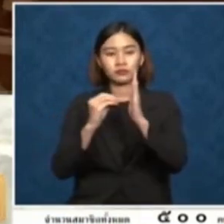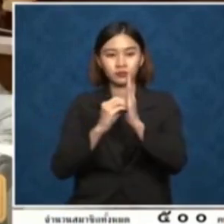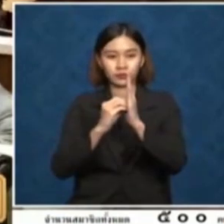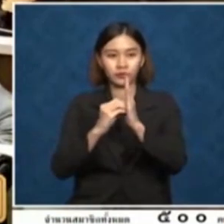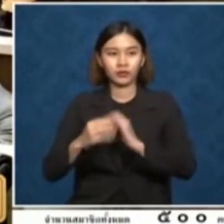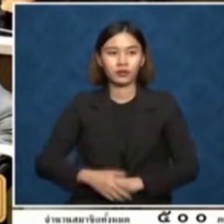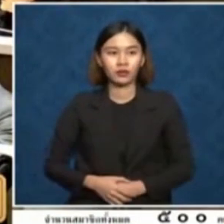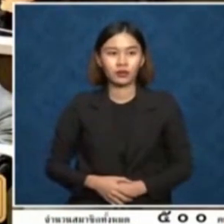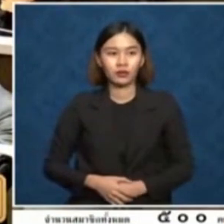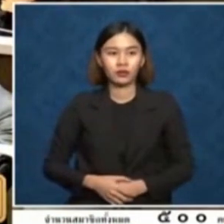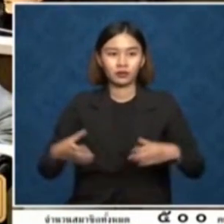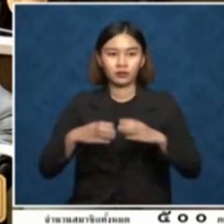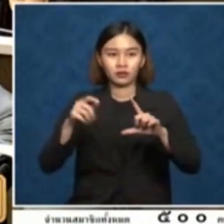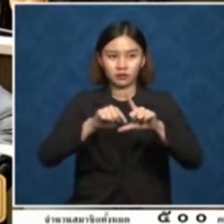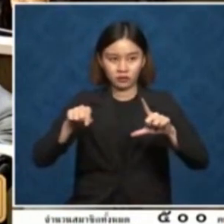การเชิญครับ